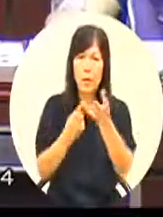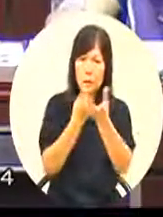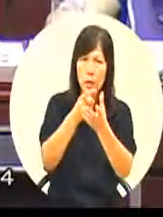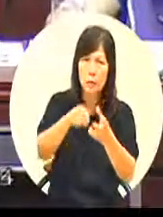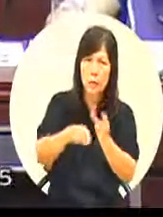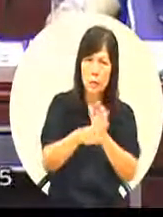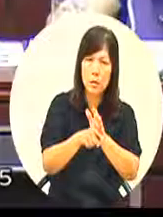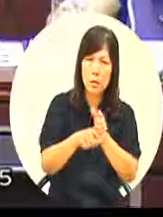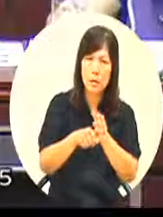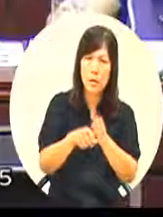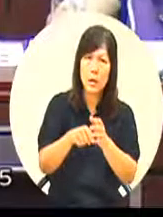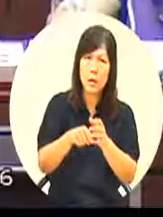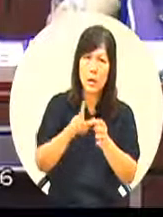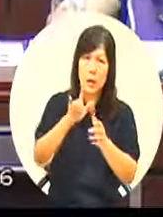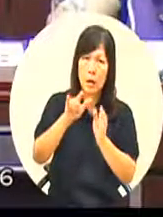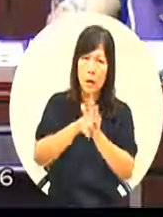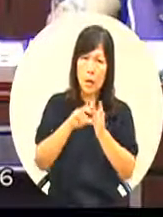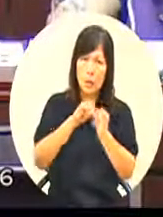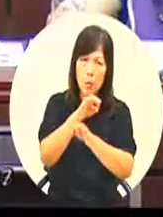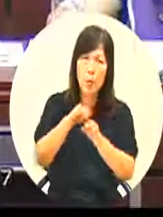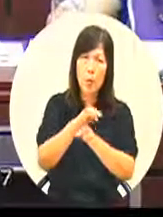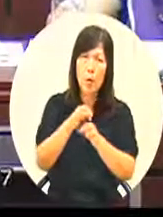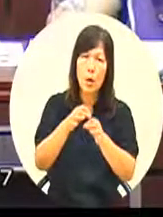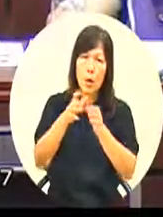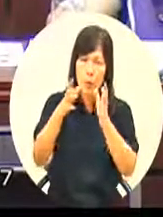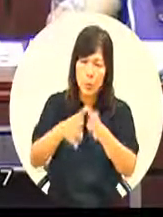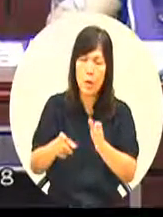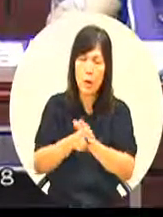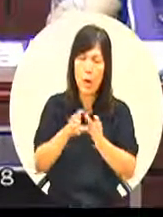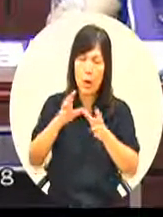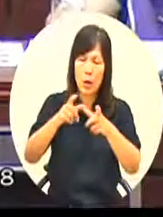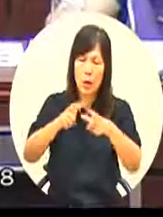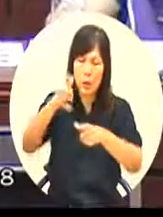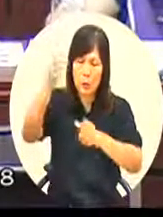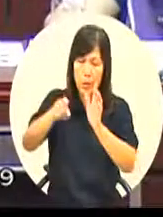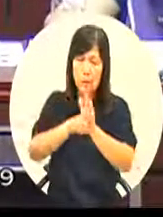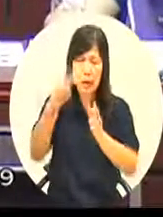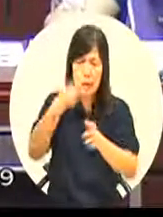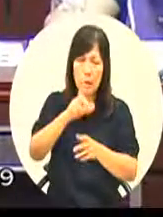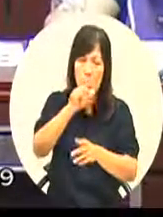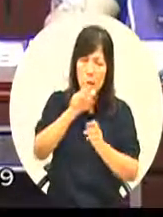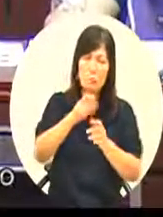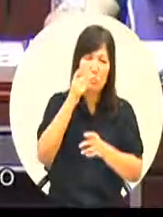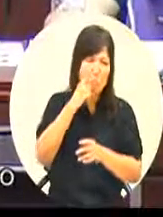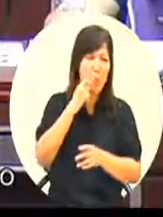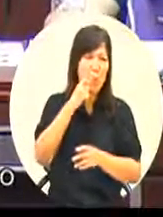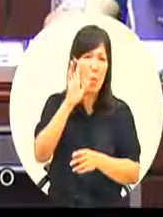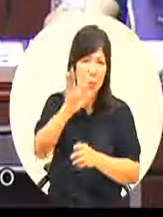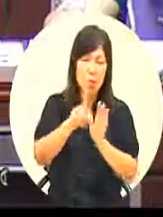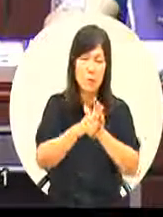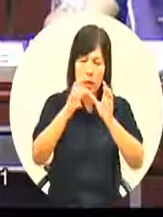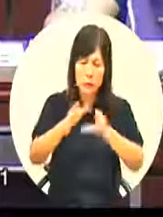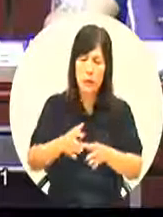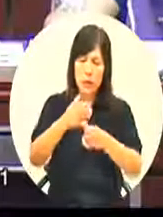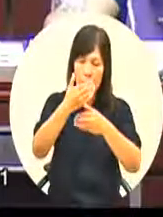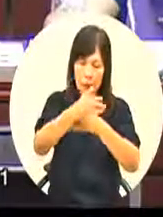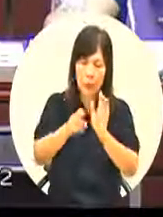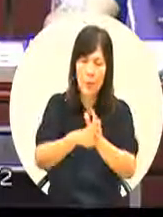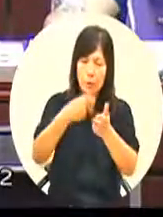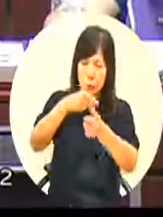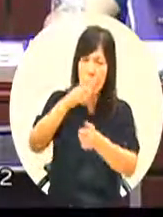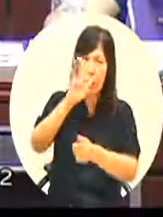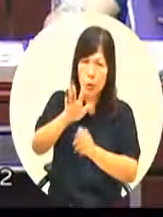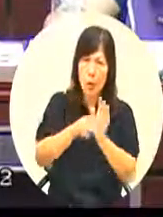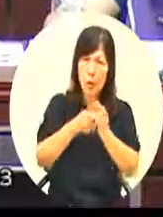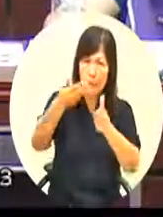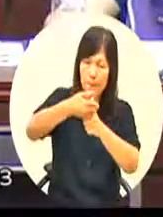非营利幼儿园的这个经营，很多有经验的园长或者是老师都有兴趣，说他们正在开班，他也在开班